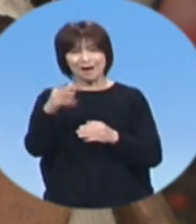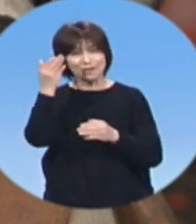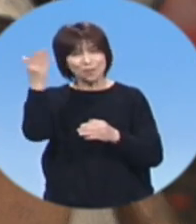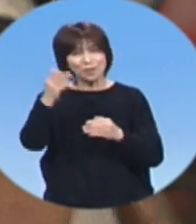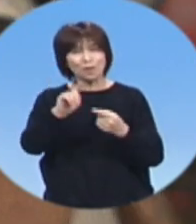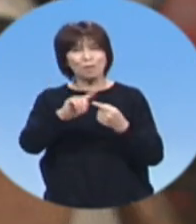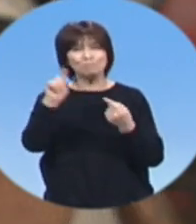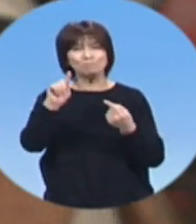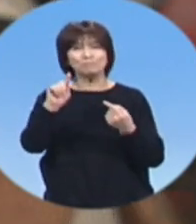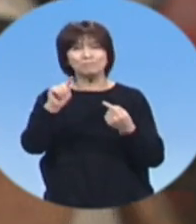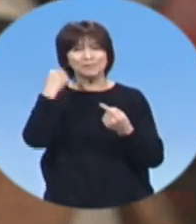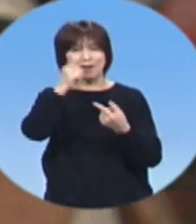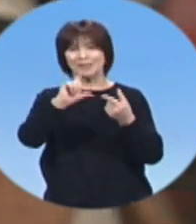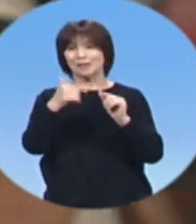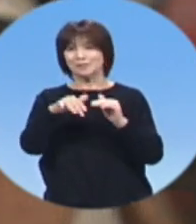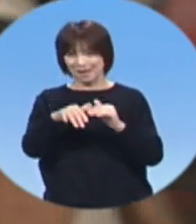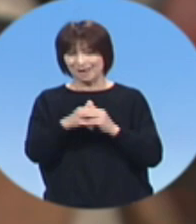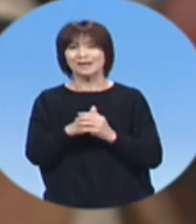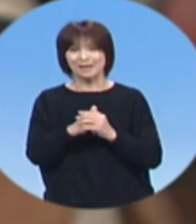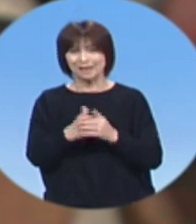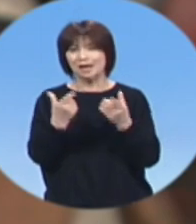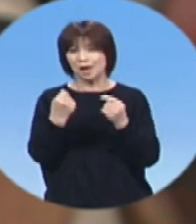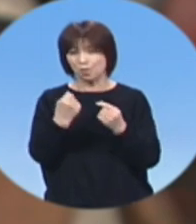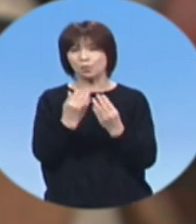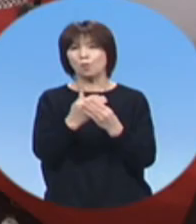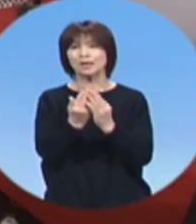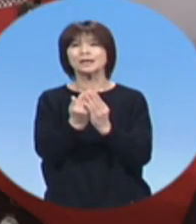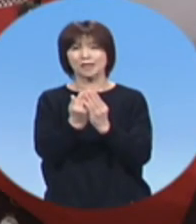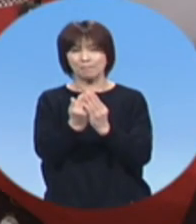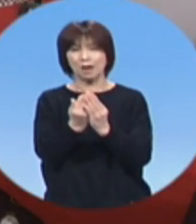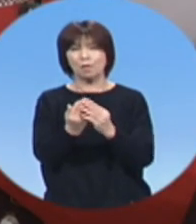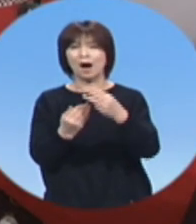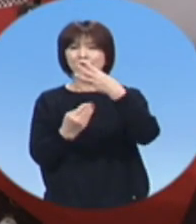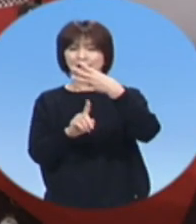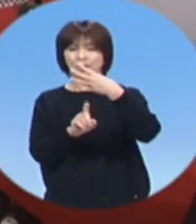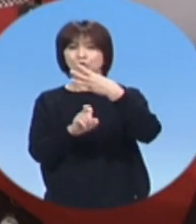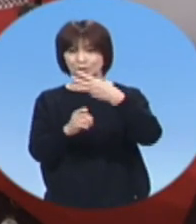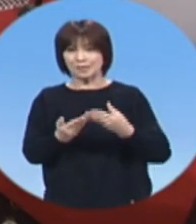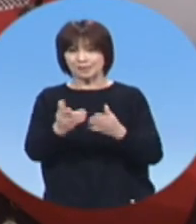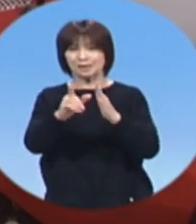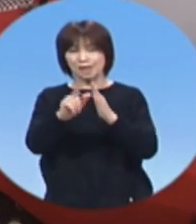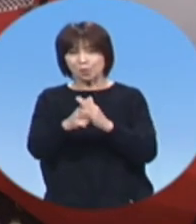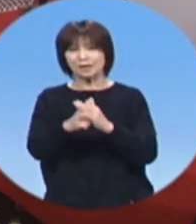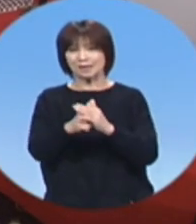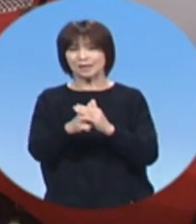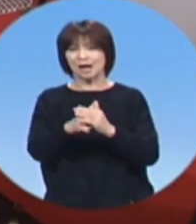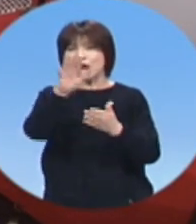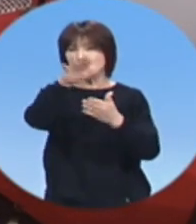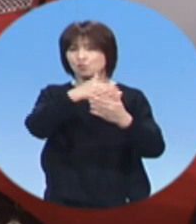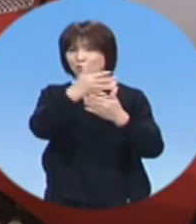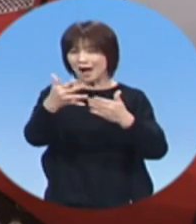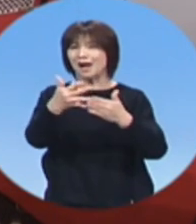形と全然顔が違いますね。 はい、このおひな様は 3.11 の震災の時にあの蔵